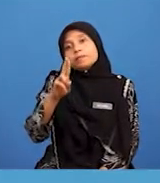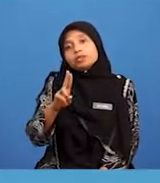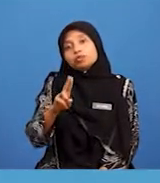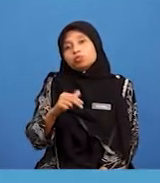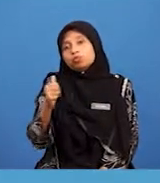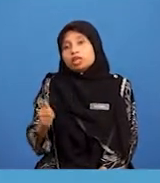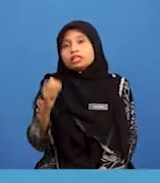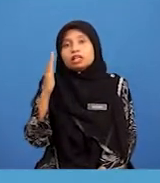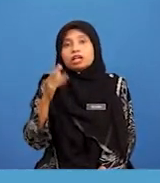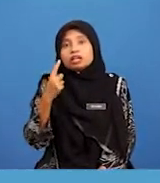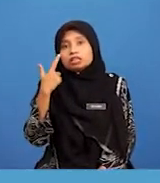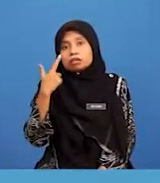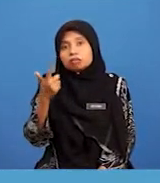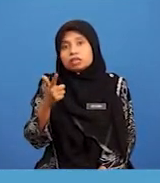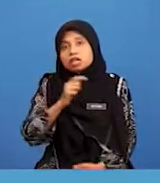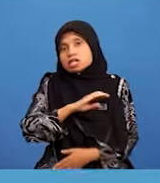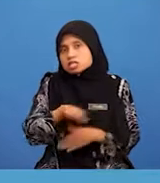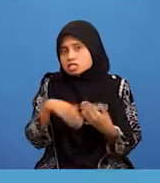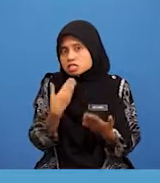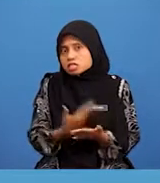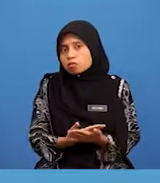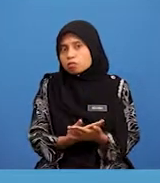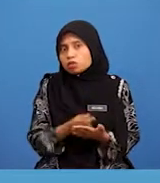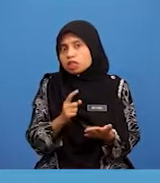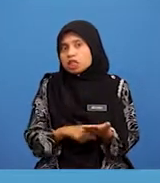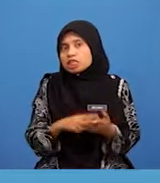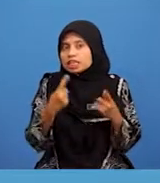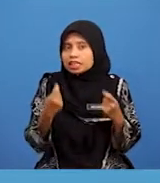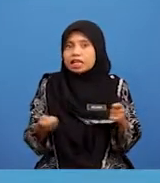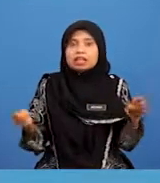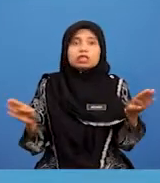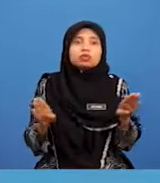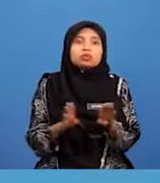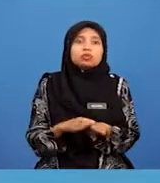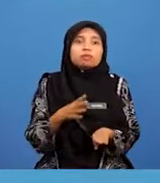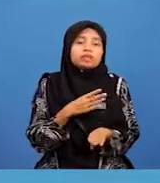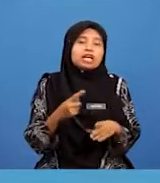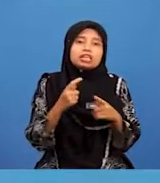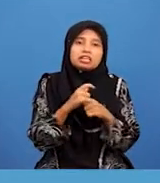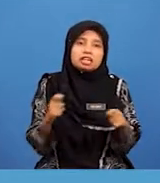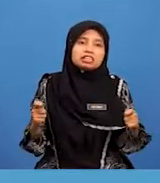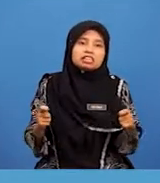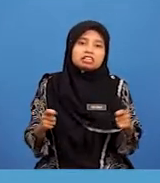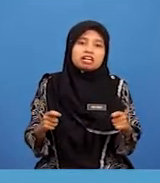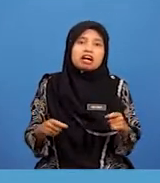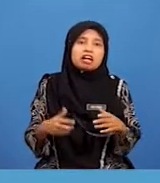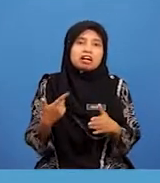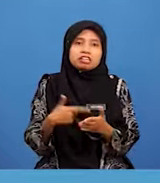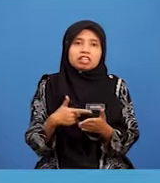Anda akan dapat melihat kesemua akaun aset ini telah ditutup dan tiada lagi butiran baki